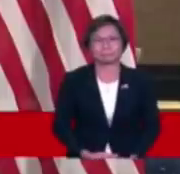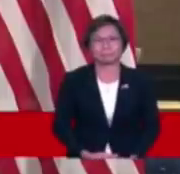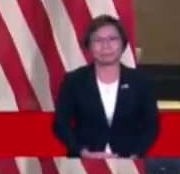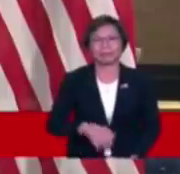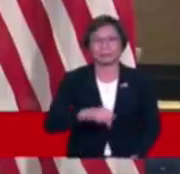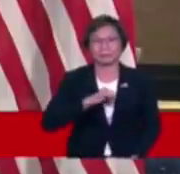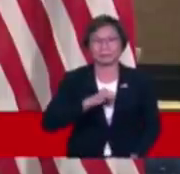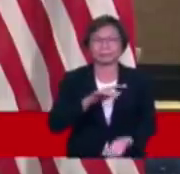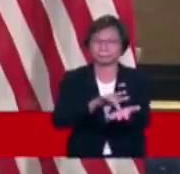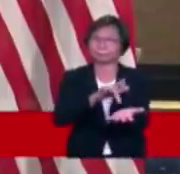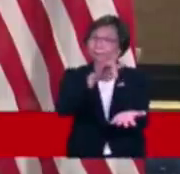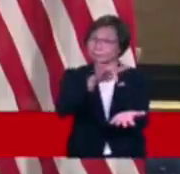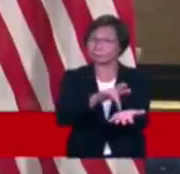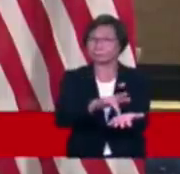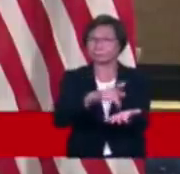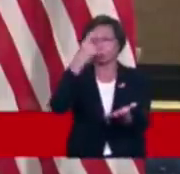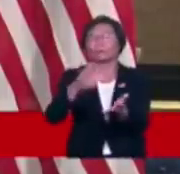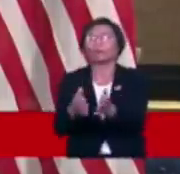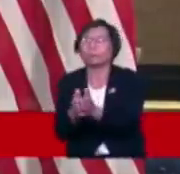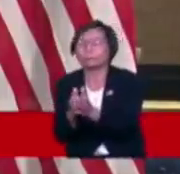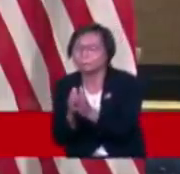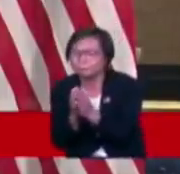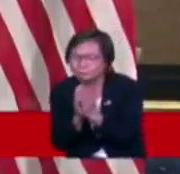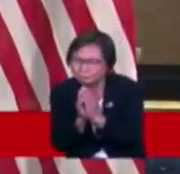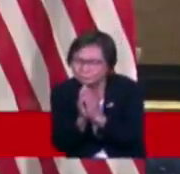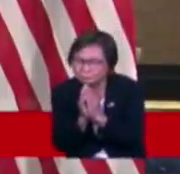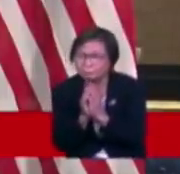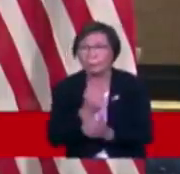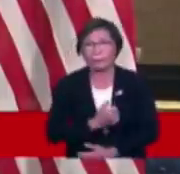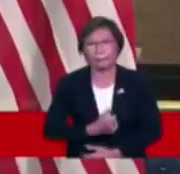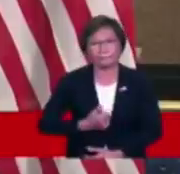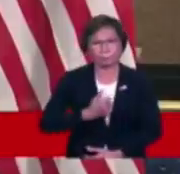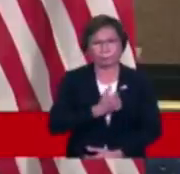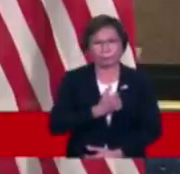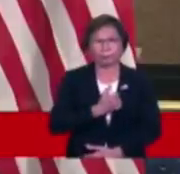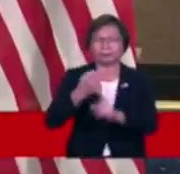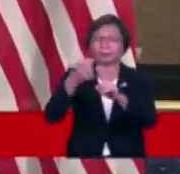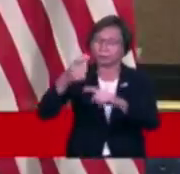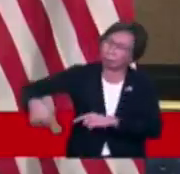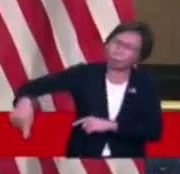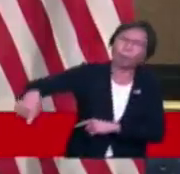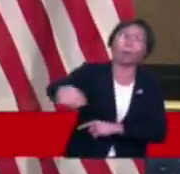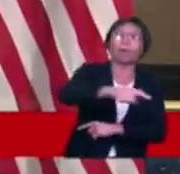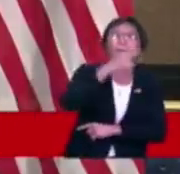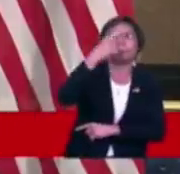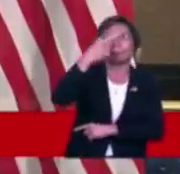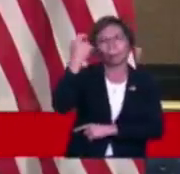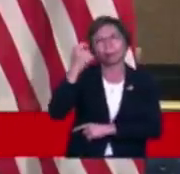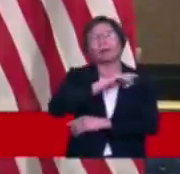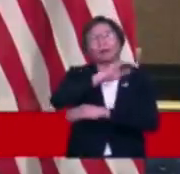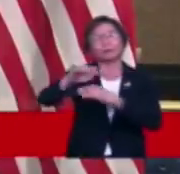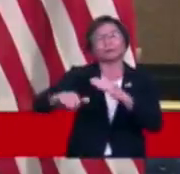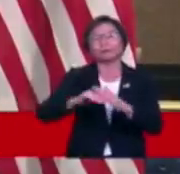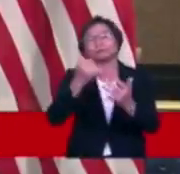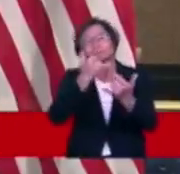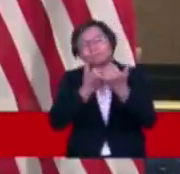Saya ingin mengambil kesempatan ini untuk memohon keampunan daripada saudara dan saudari atas segala